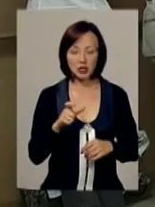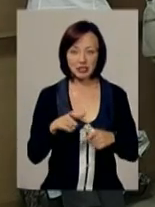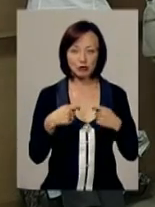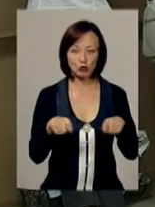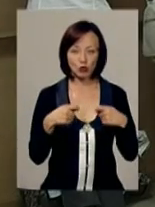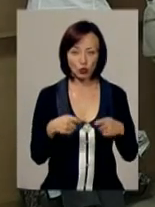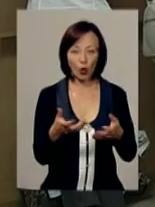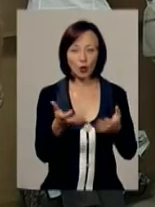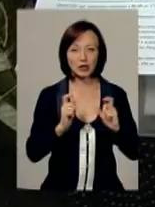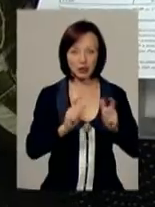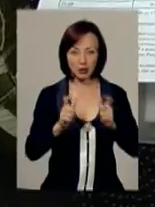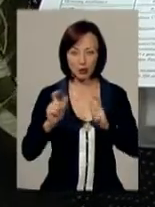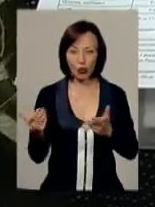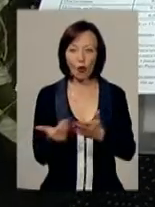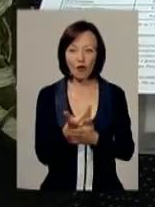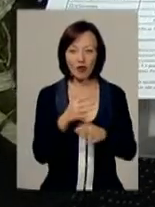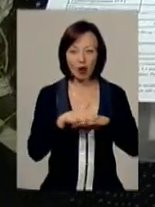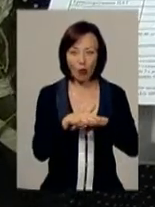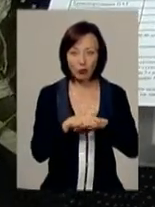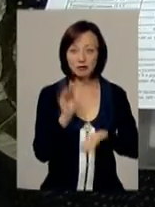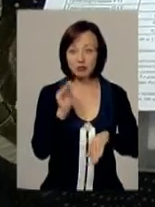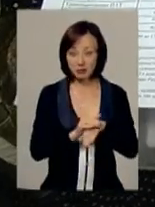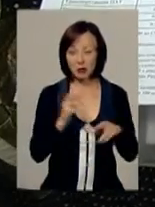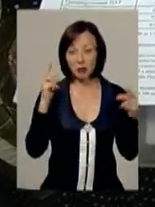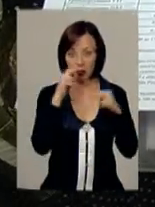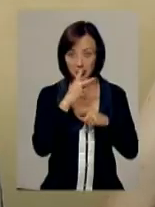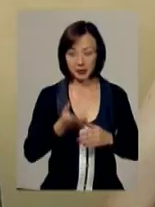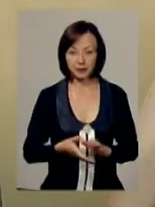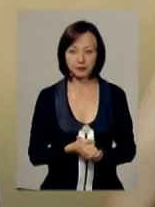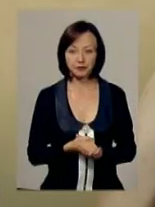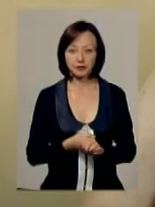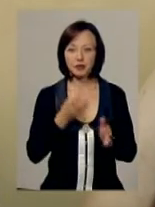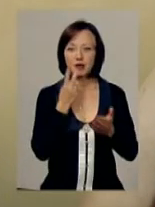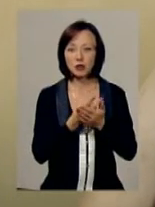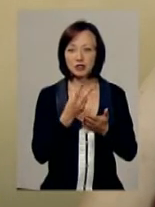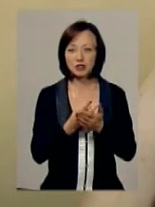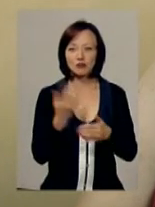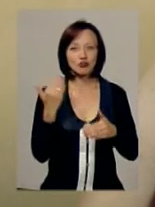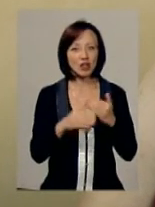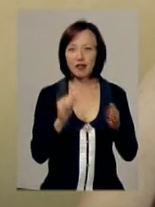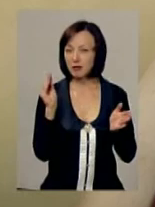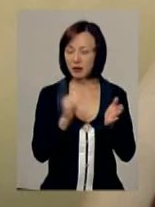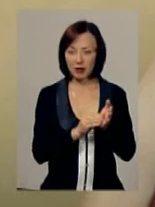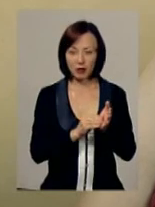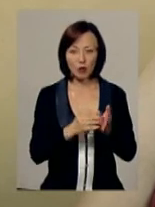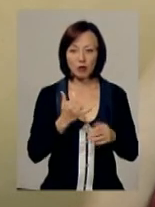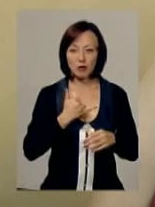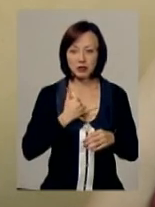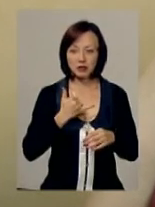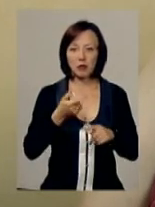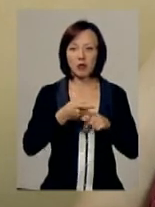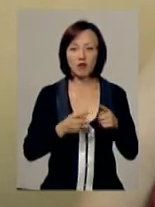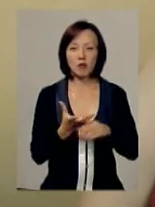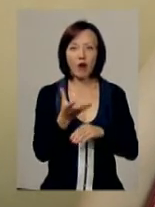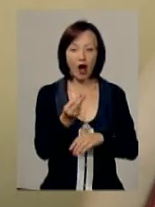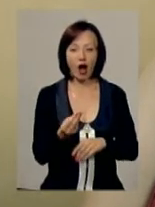абоненти вже отримують нові рахунки, а в них виявляються помилки. Показники вже неправильні вказані. У мене вже тут половина проплачена,